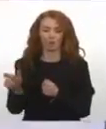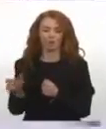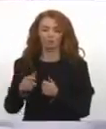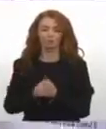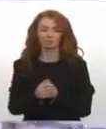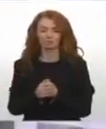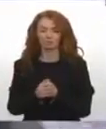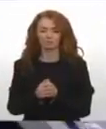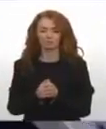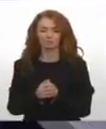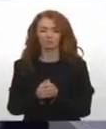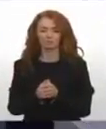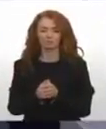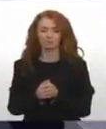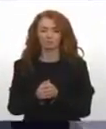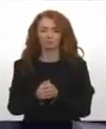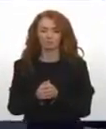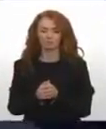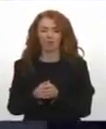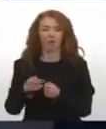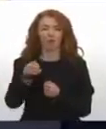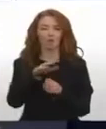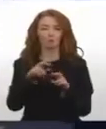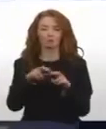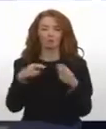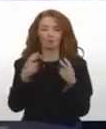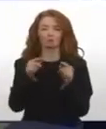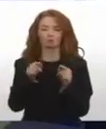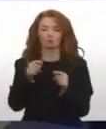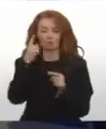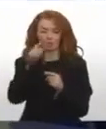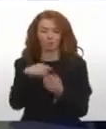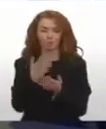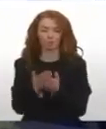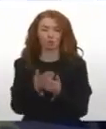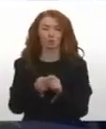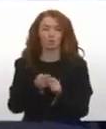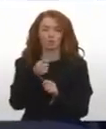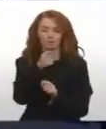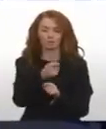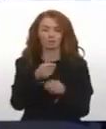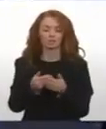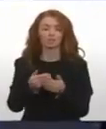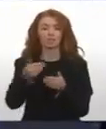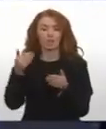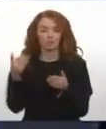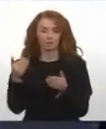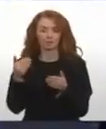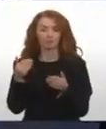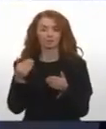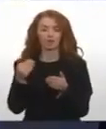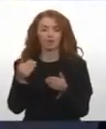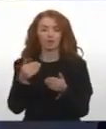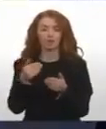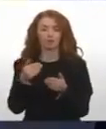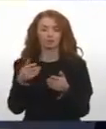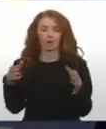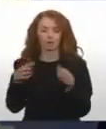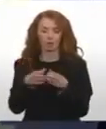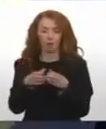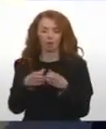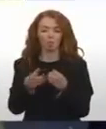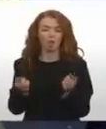vienotība. Eiropas komisija šo priekšlikumu iesniedz vēl iepriekšējā mandāta, iepriekšējā